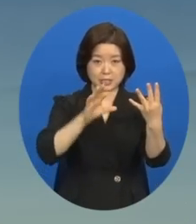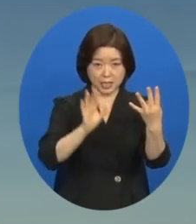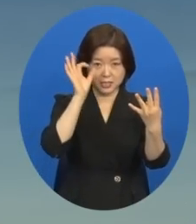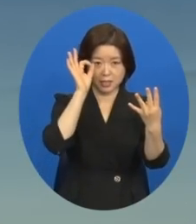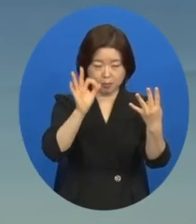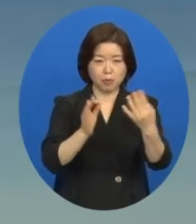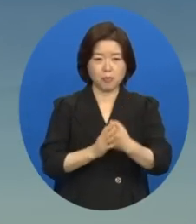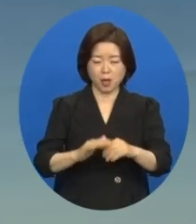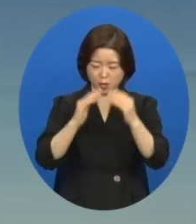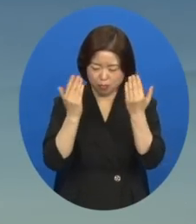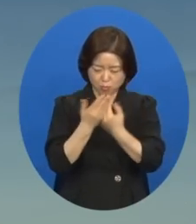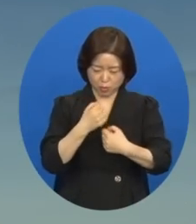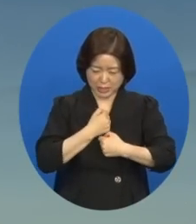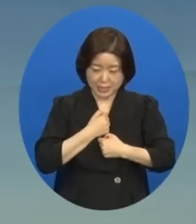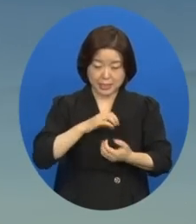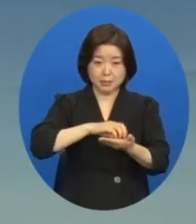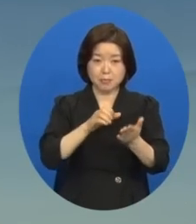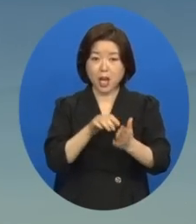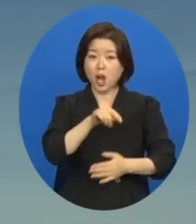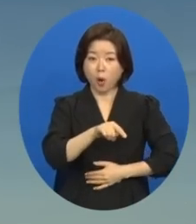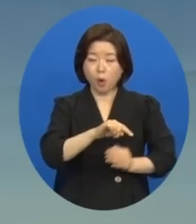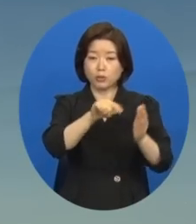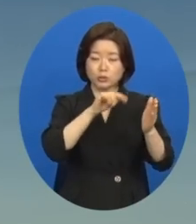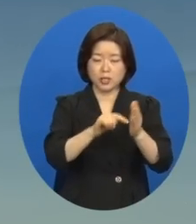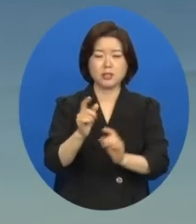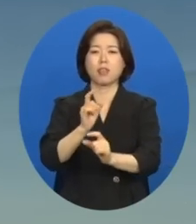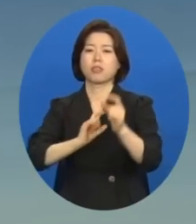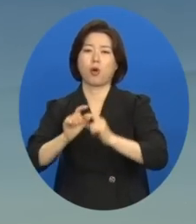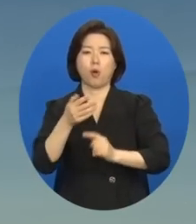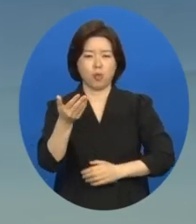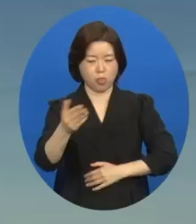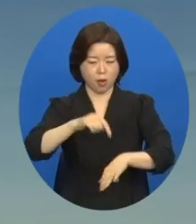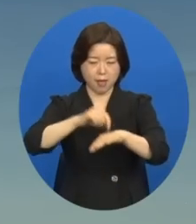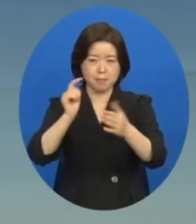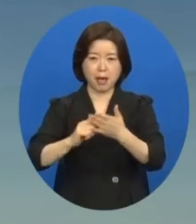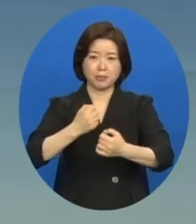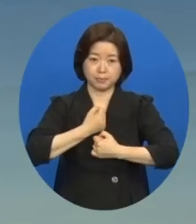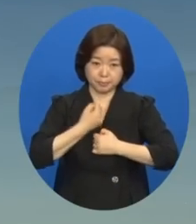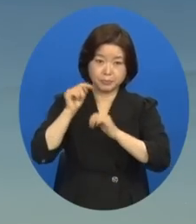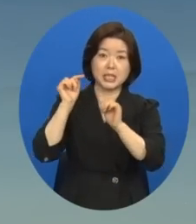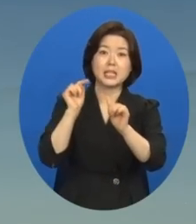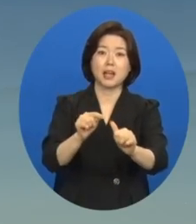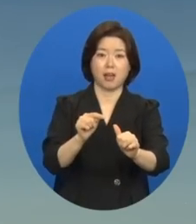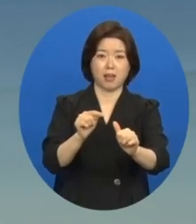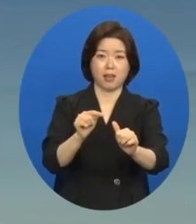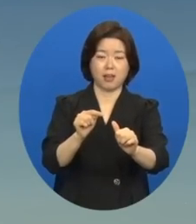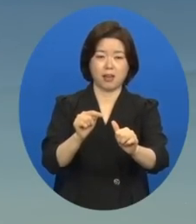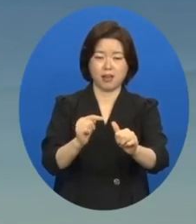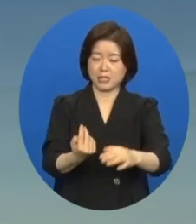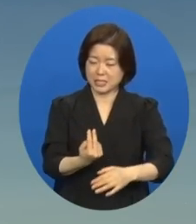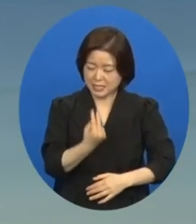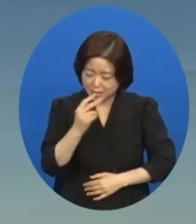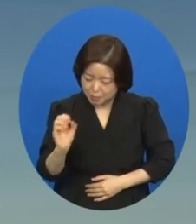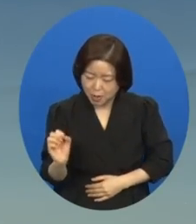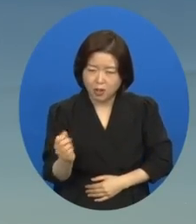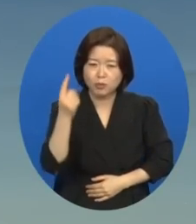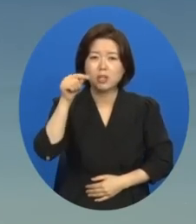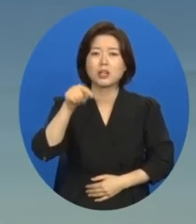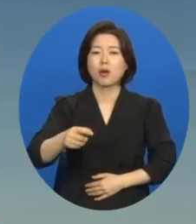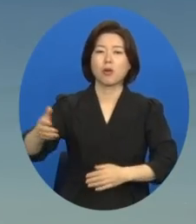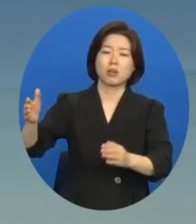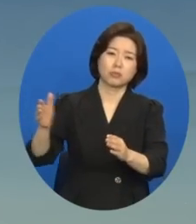모든 지킬 만한 것 중에 더욱 너의 마음을 지키라 라고 말했습니다. 생명의 근원이